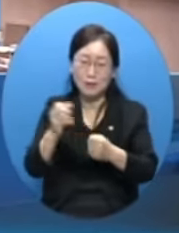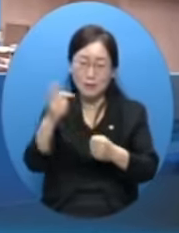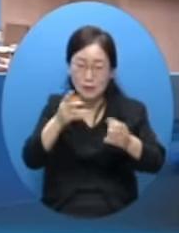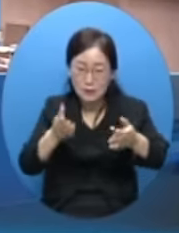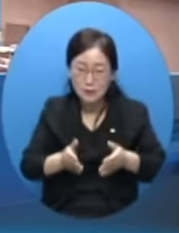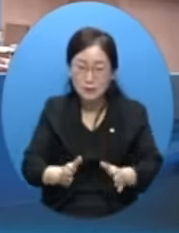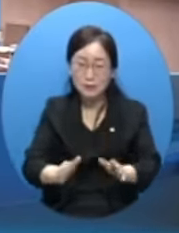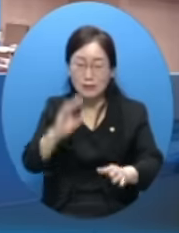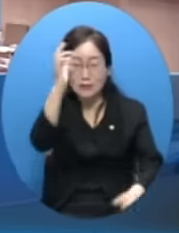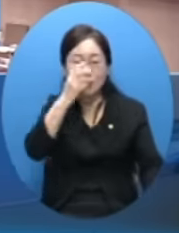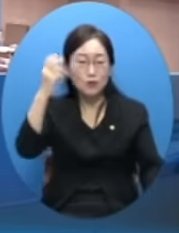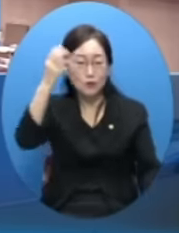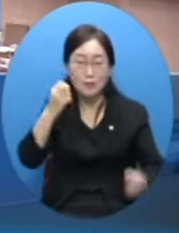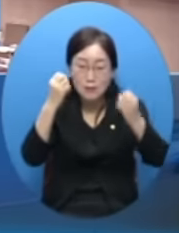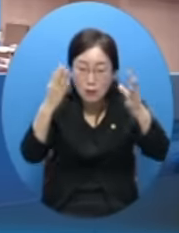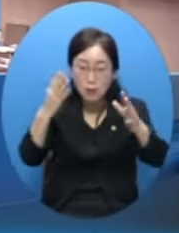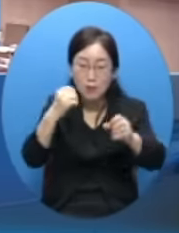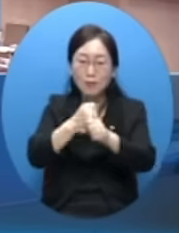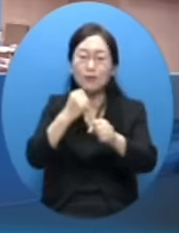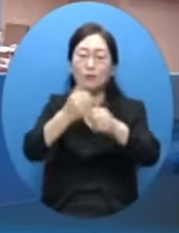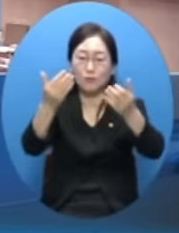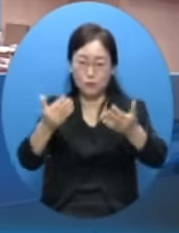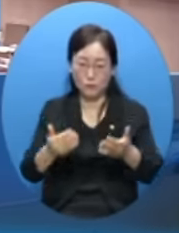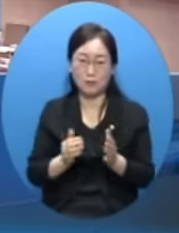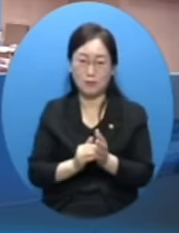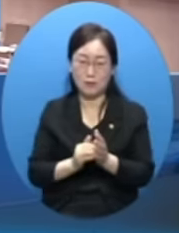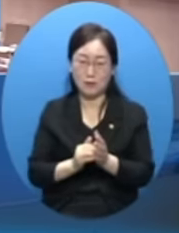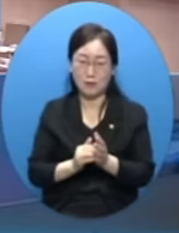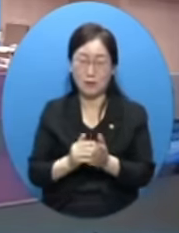성령의 새롭게 하심으로 하셨나니.